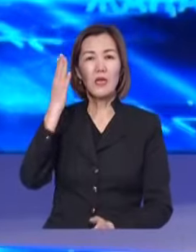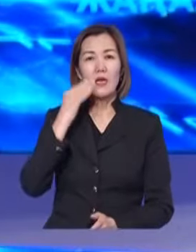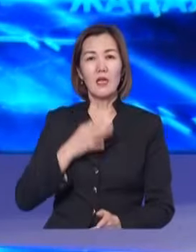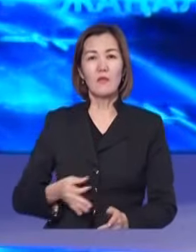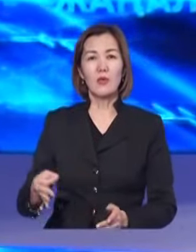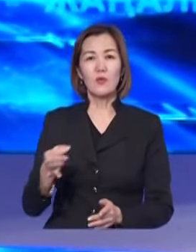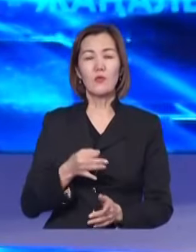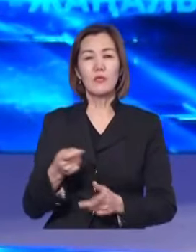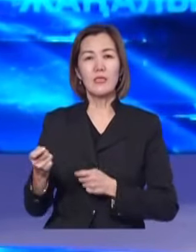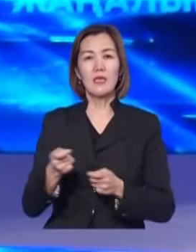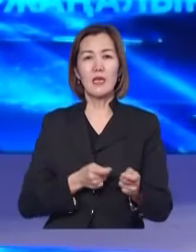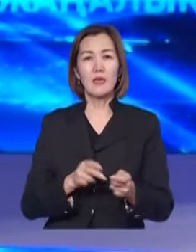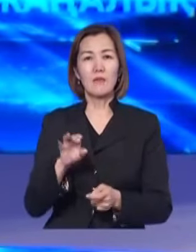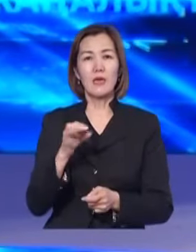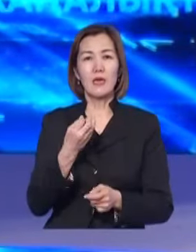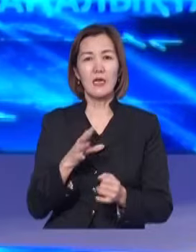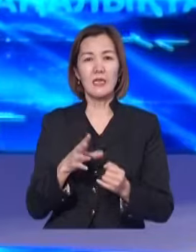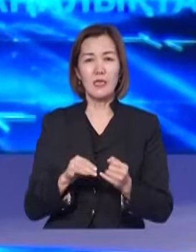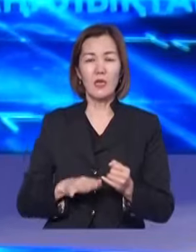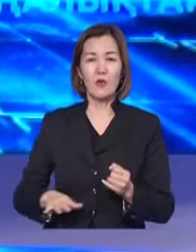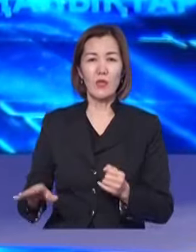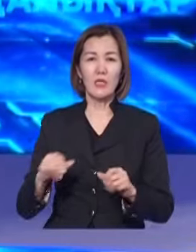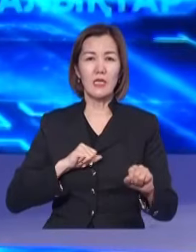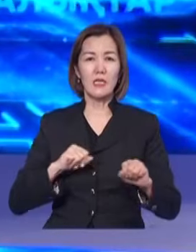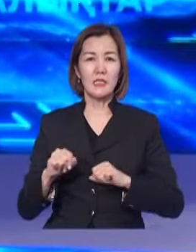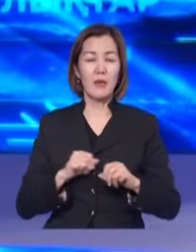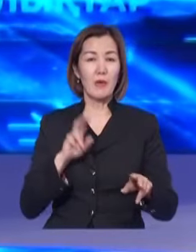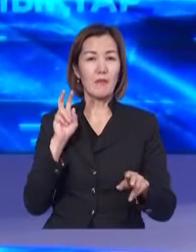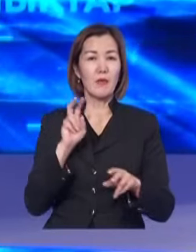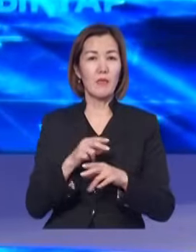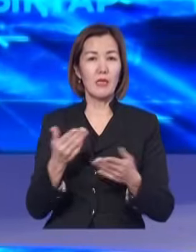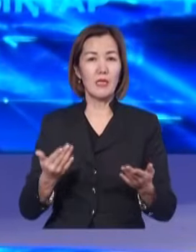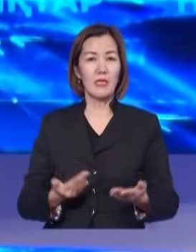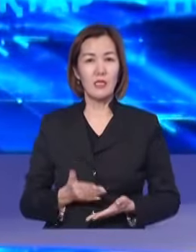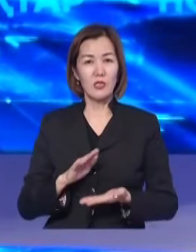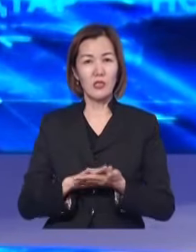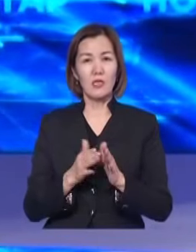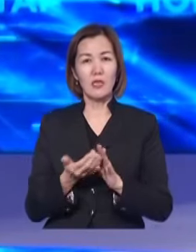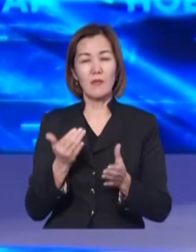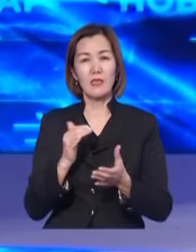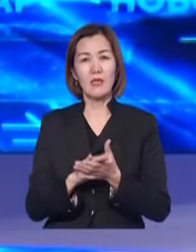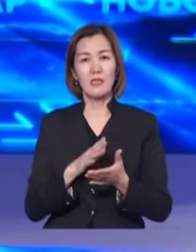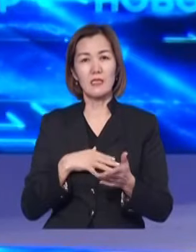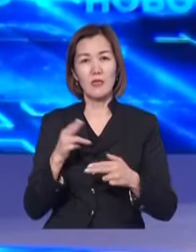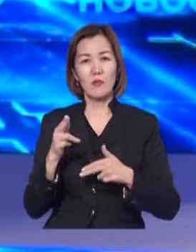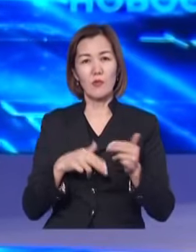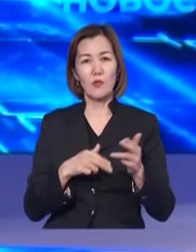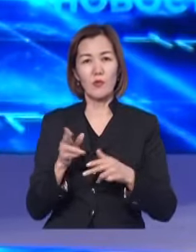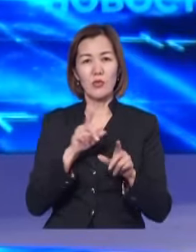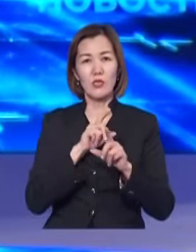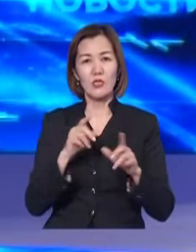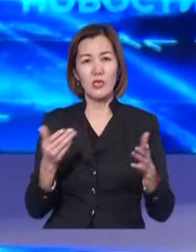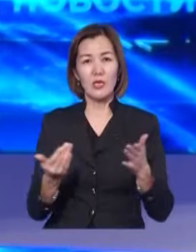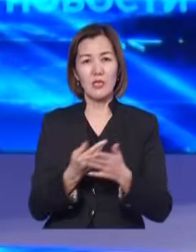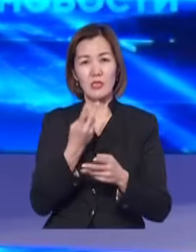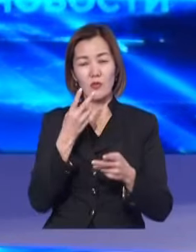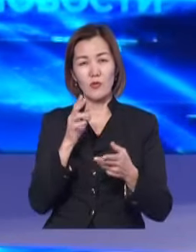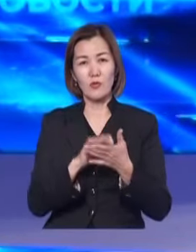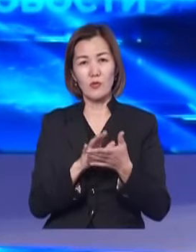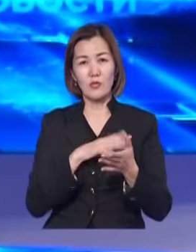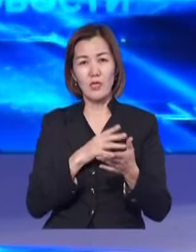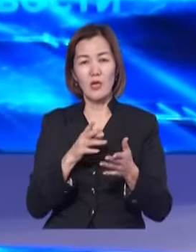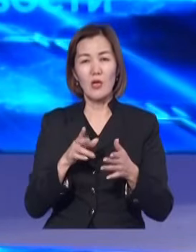Алматы облысының әкімі Қарасай ауданына іссапармен барды. Аймақтың тыныс-тіршілігімен танысты. Ауданда бой көтеріп жатқан бірнеше жаңа нысандардың